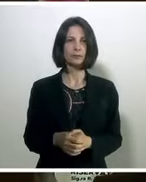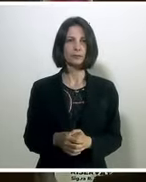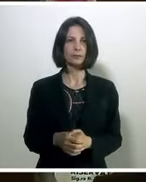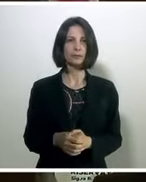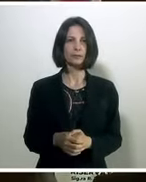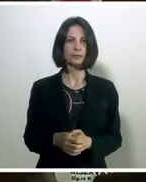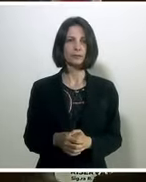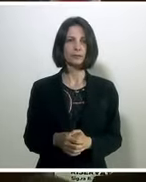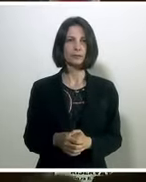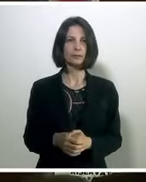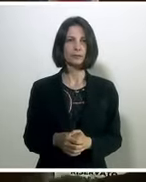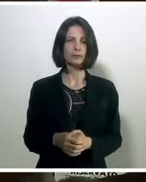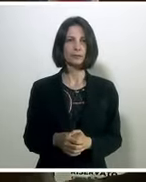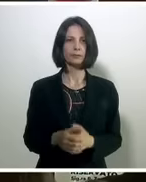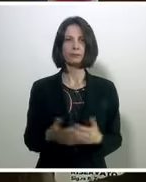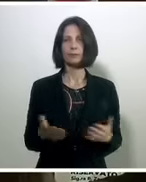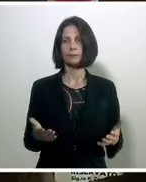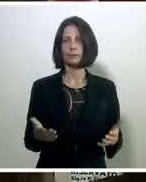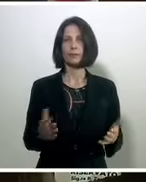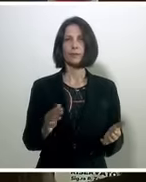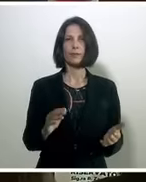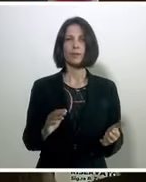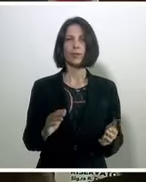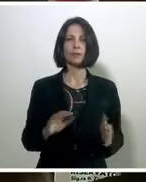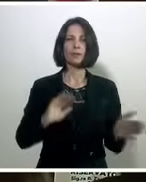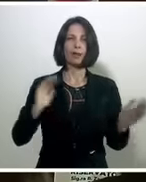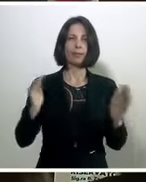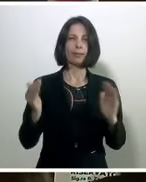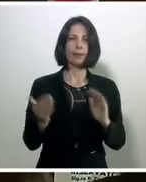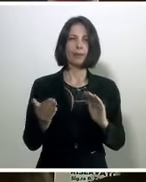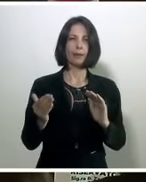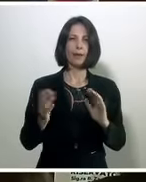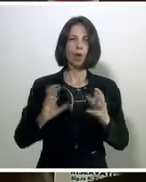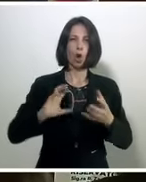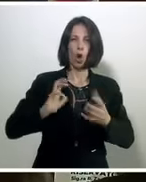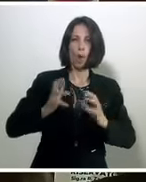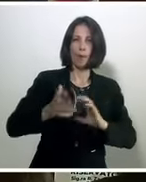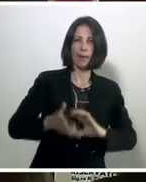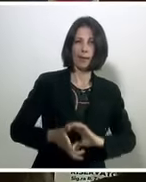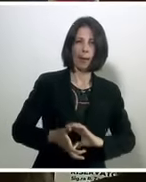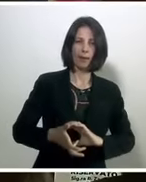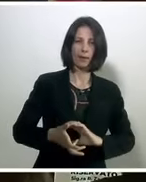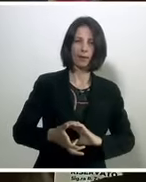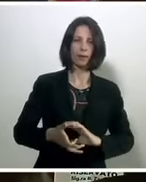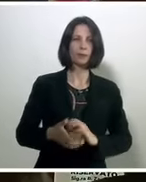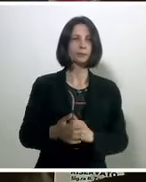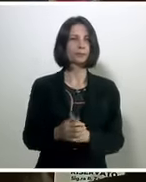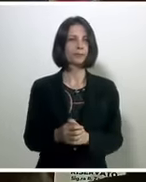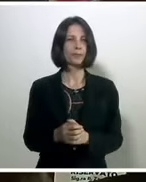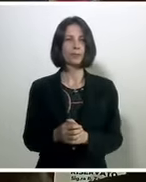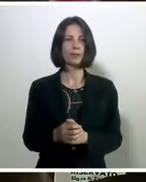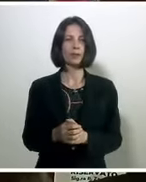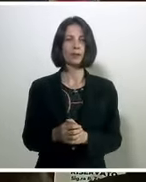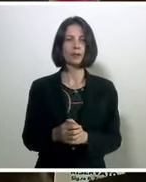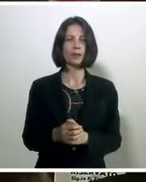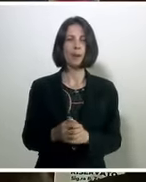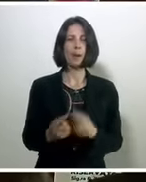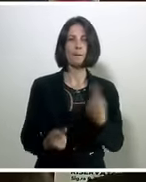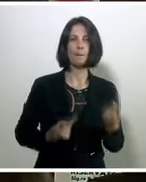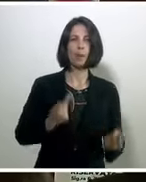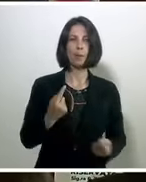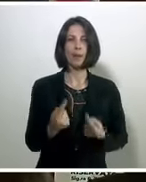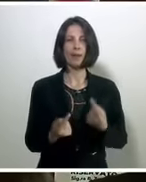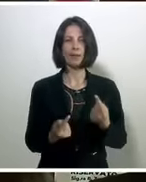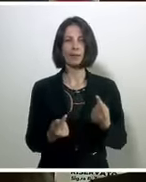tensione ciò diventa ancora più complesso man mano che la congiuntura economica diviene sfavorevole pur fra molte oscillazioni anche